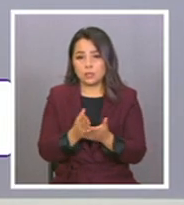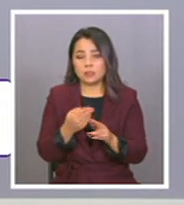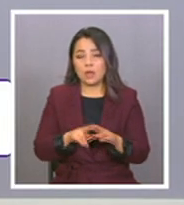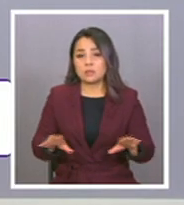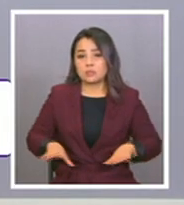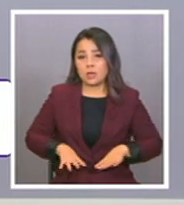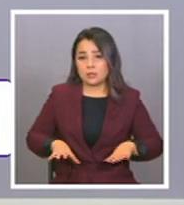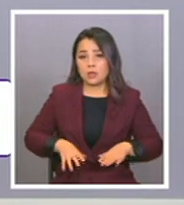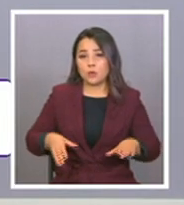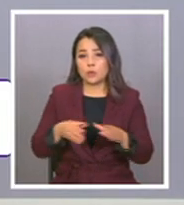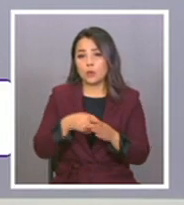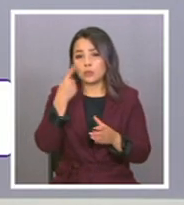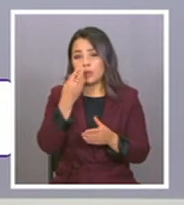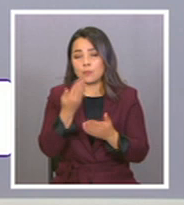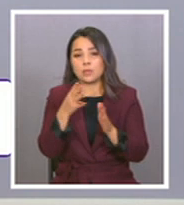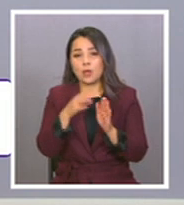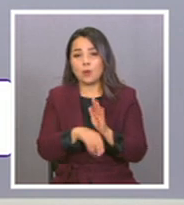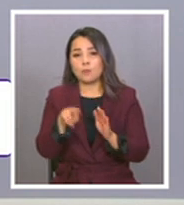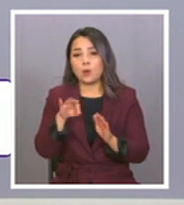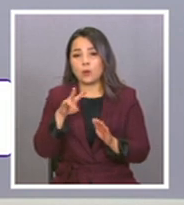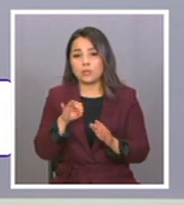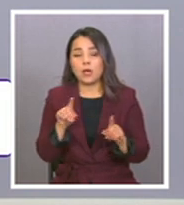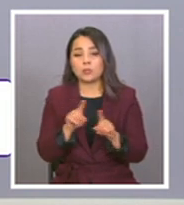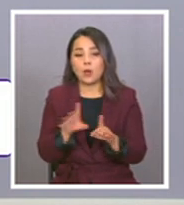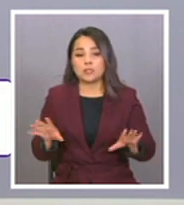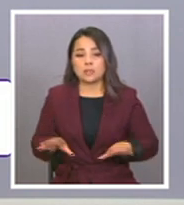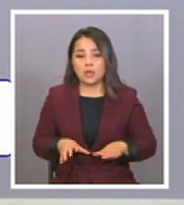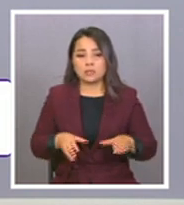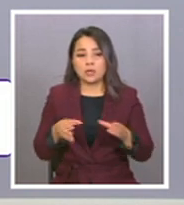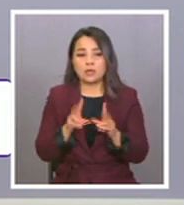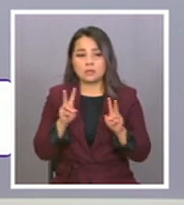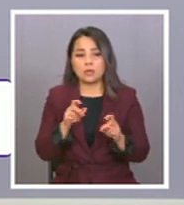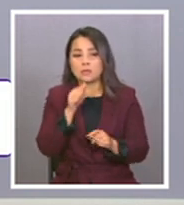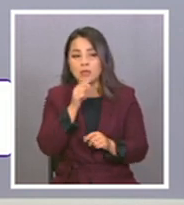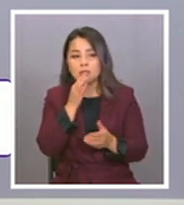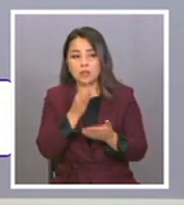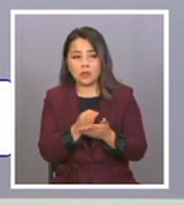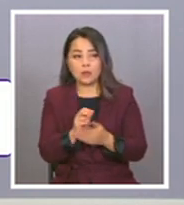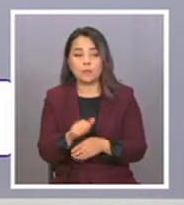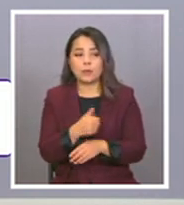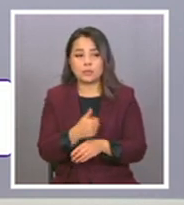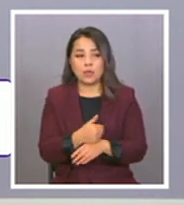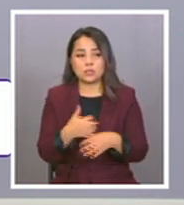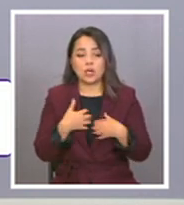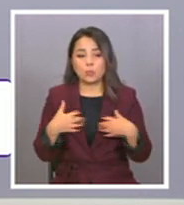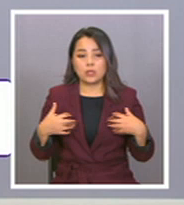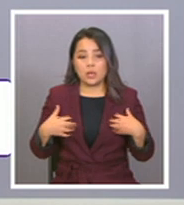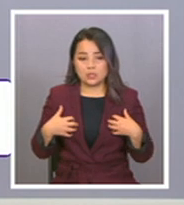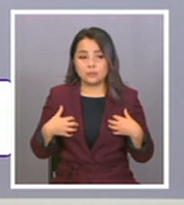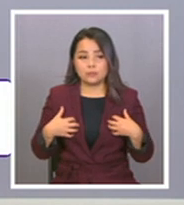түрі пони жылқысын таксондық жүйе бойынша жіктеп көрейік. Патшалық, жануарлар,